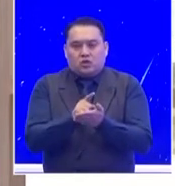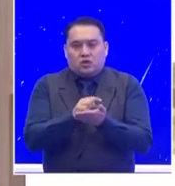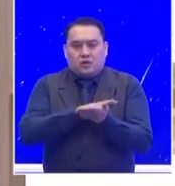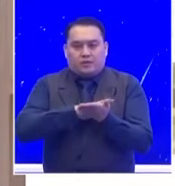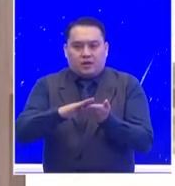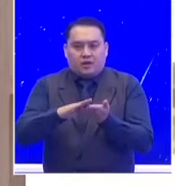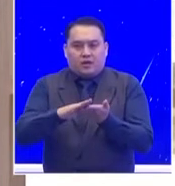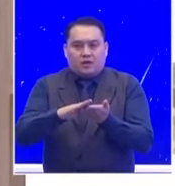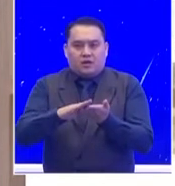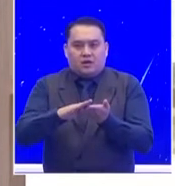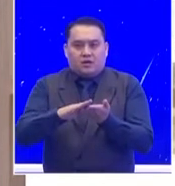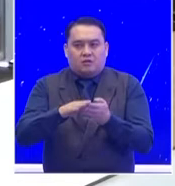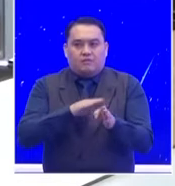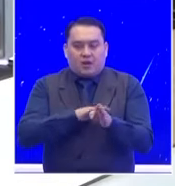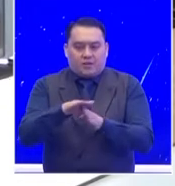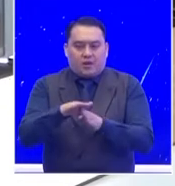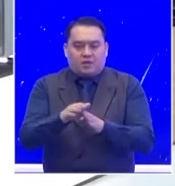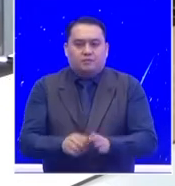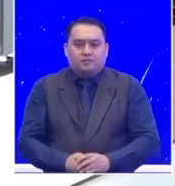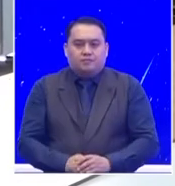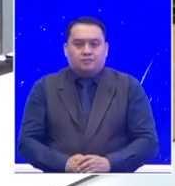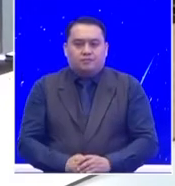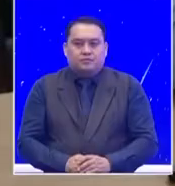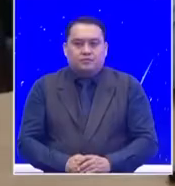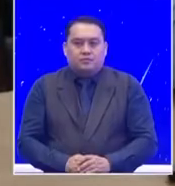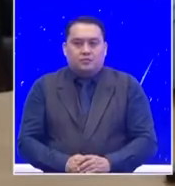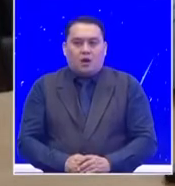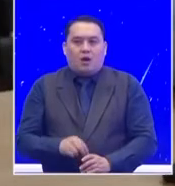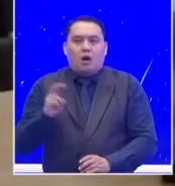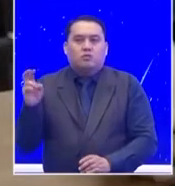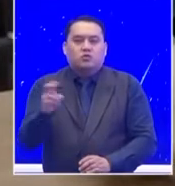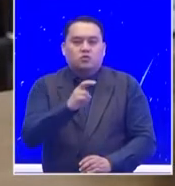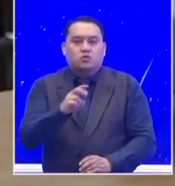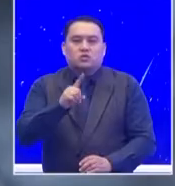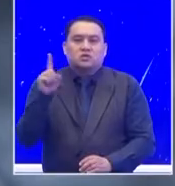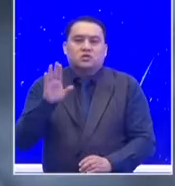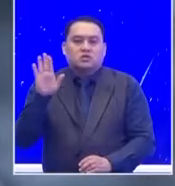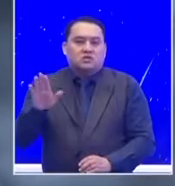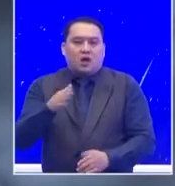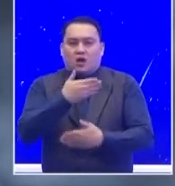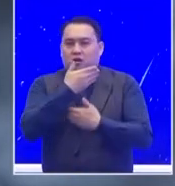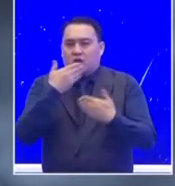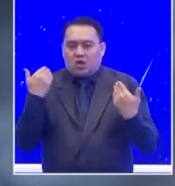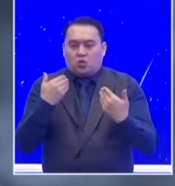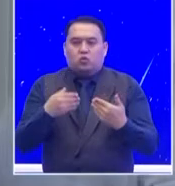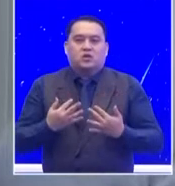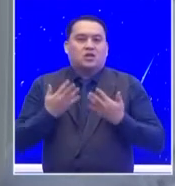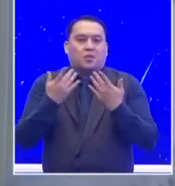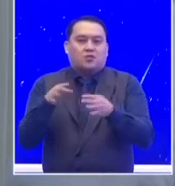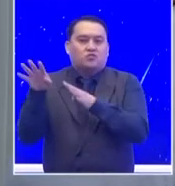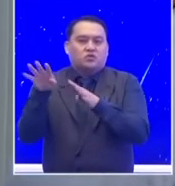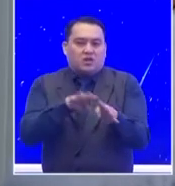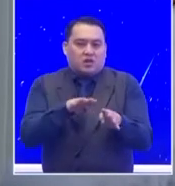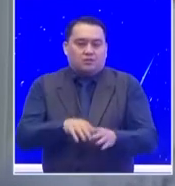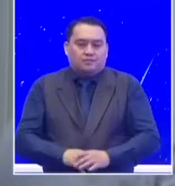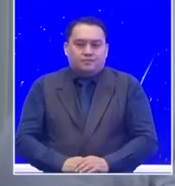сам выполним. Еще одно нарушение объездных путей – дорожные знаки. Они не соответствуют требуемым стандартам. По